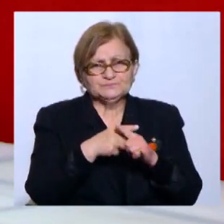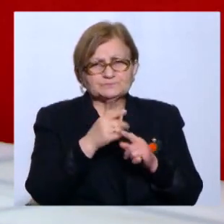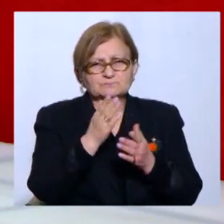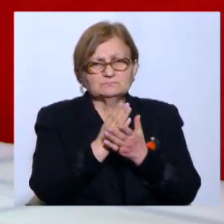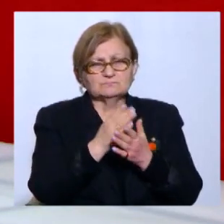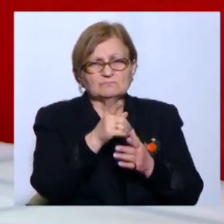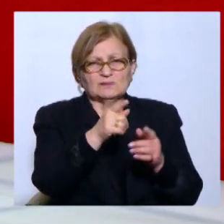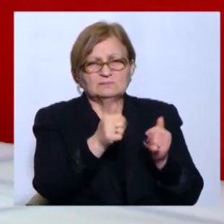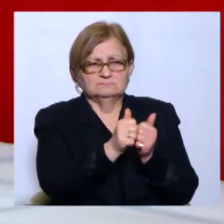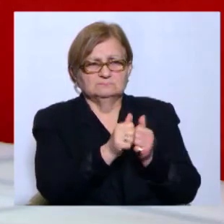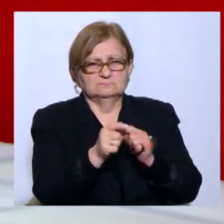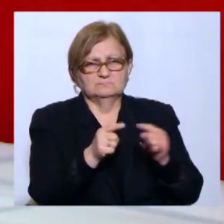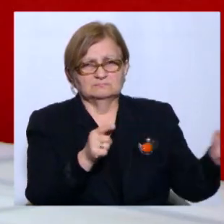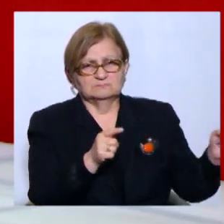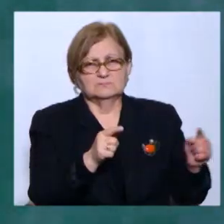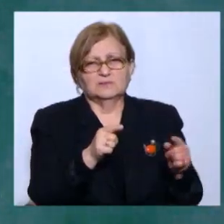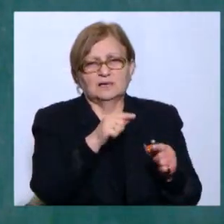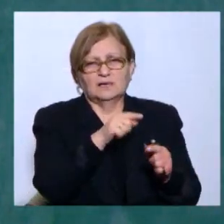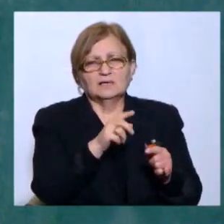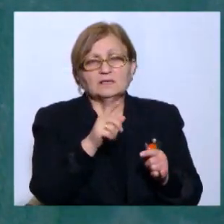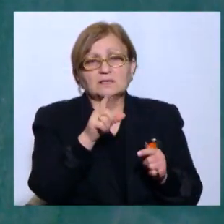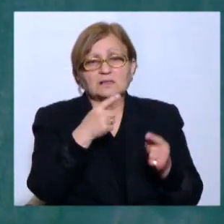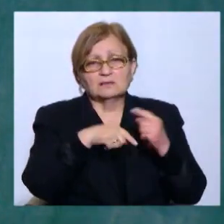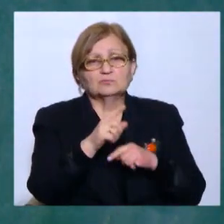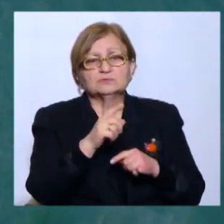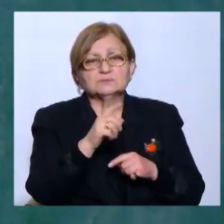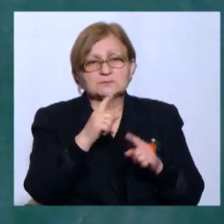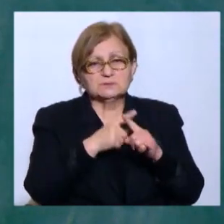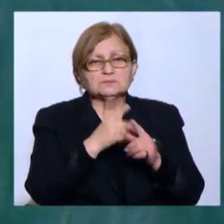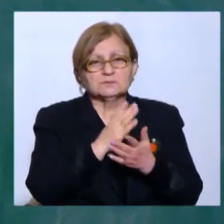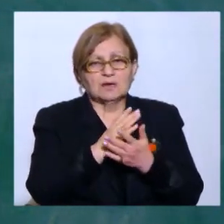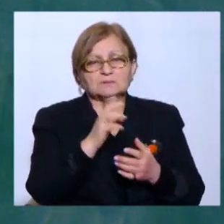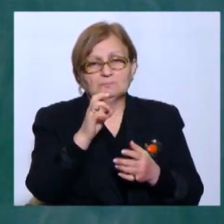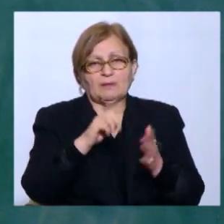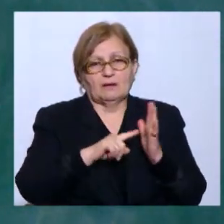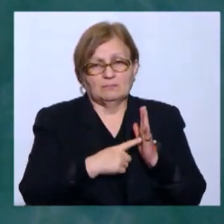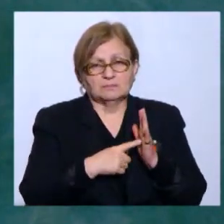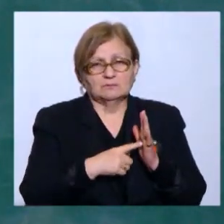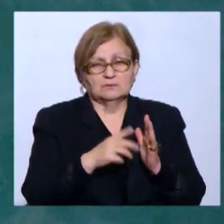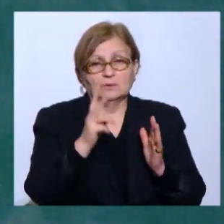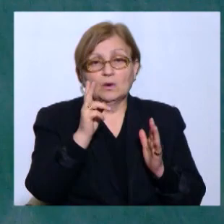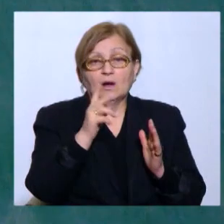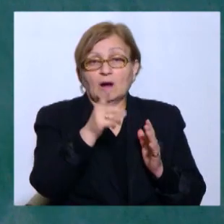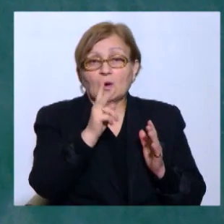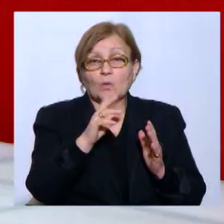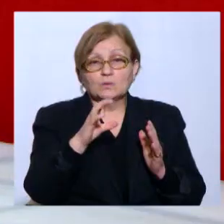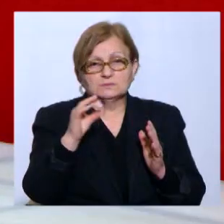mimdebare kateti radgan mimdebare katetia gamodis ro x-i aris b gamravebuli cosinus